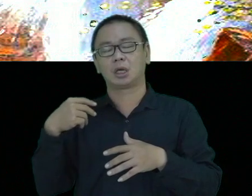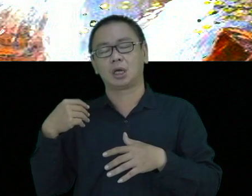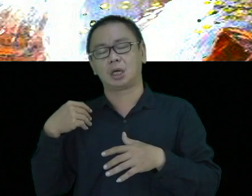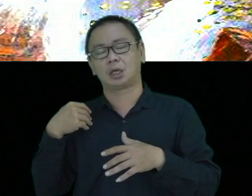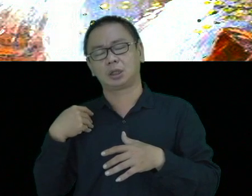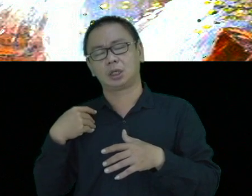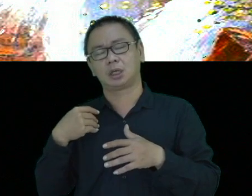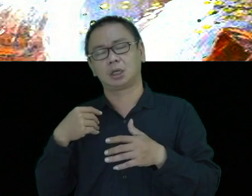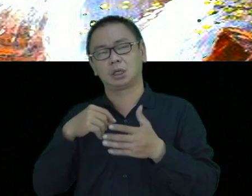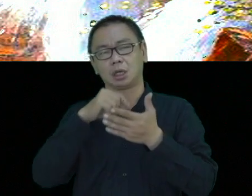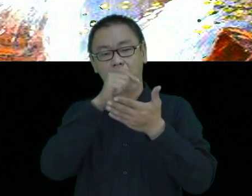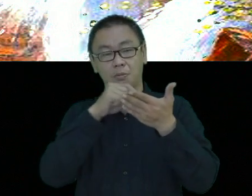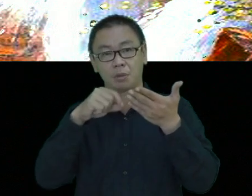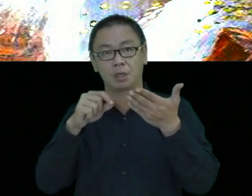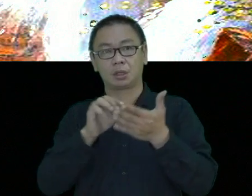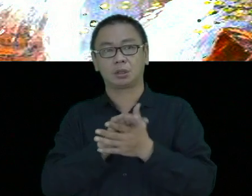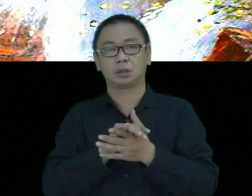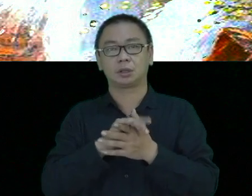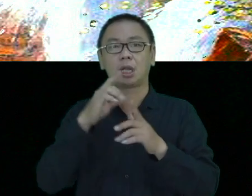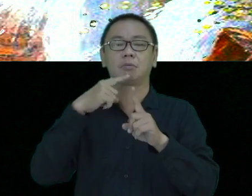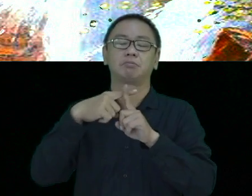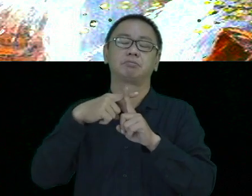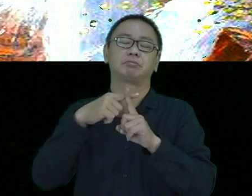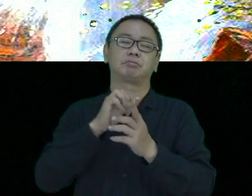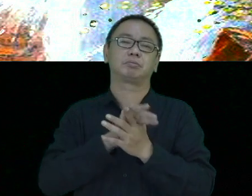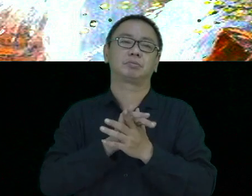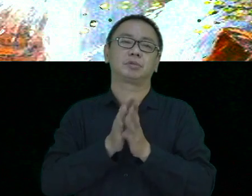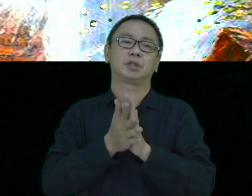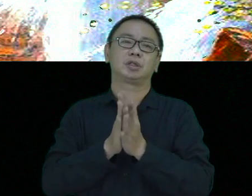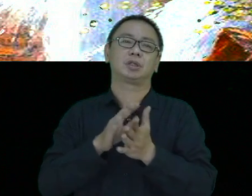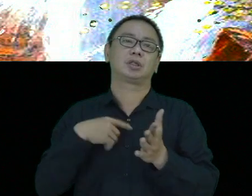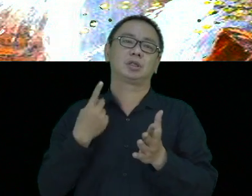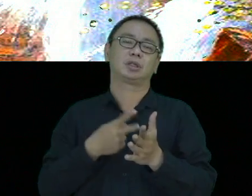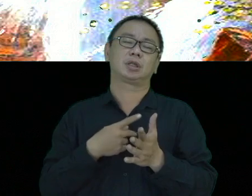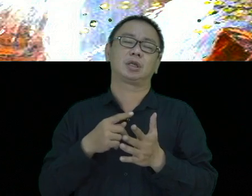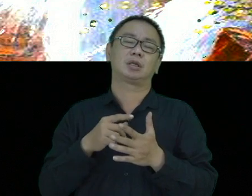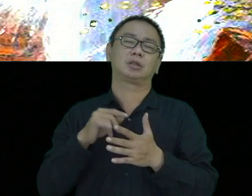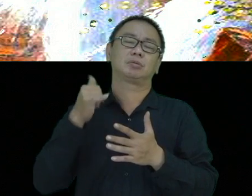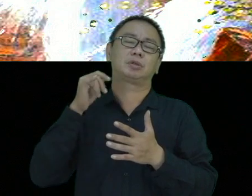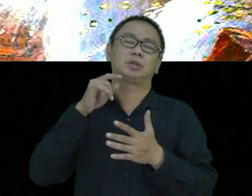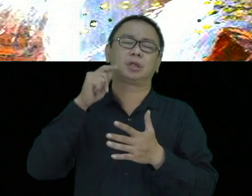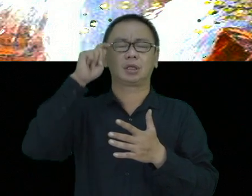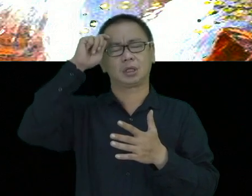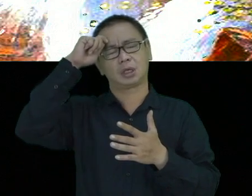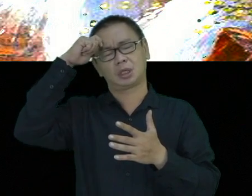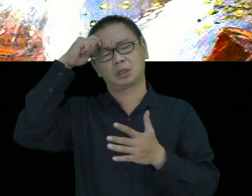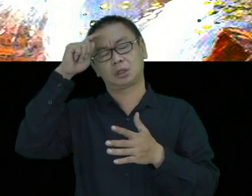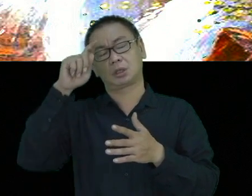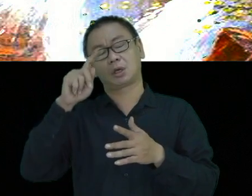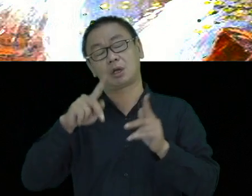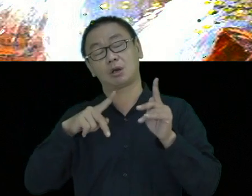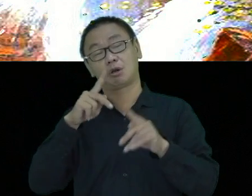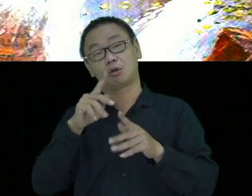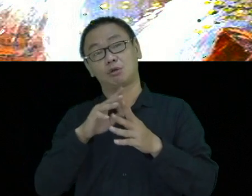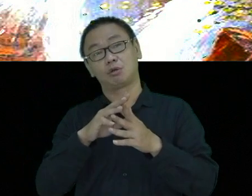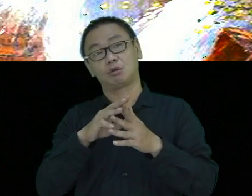gambar salib. Jadi kita sepertinya teringat, ya, kayak